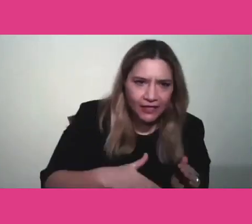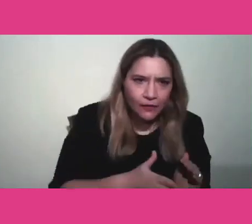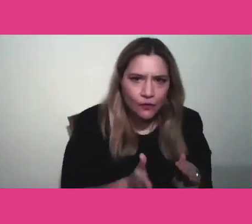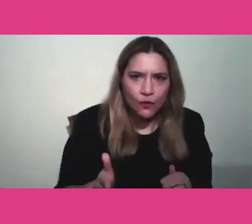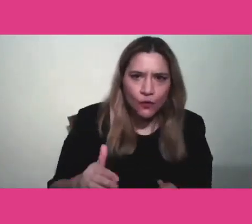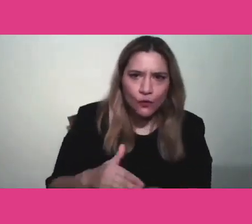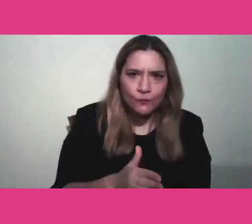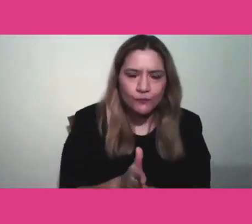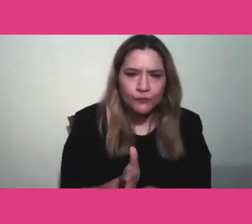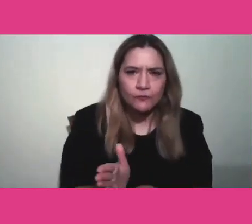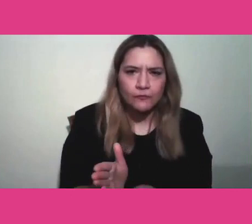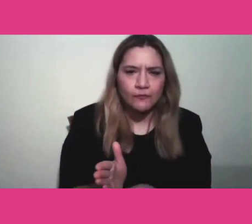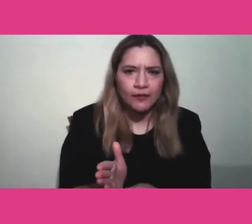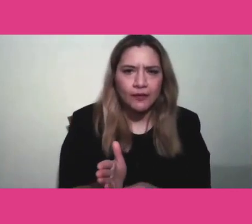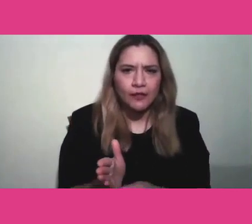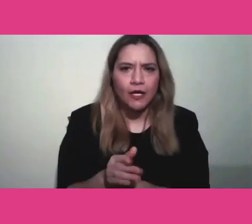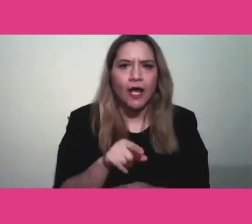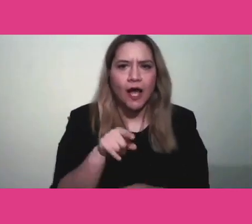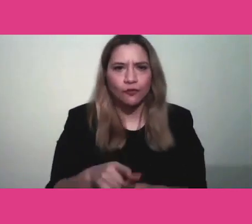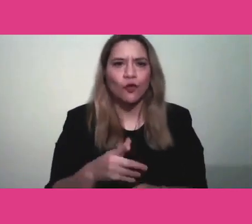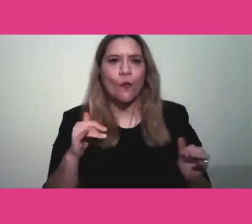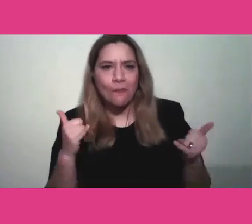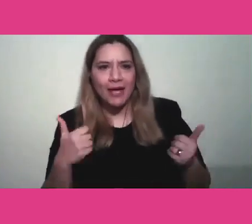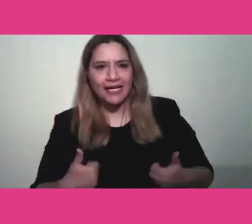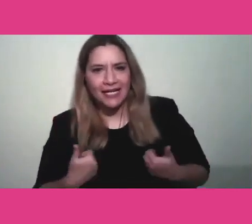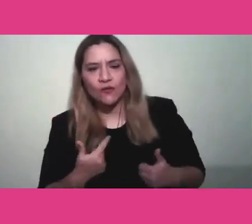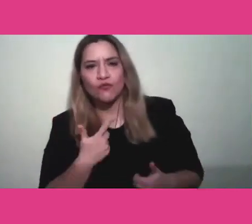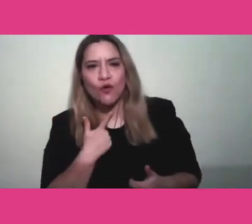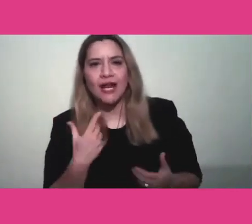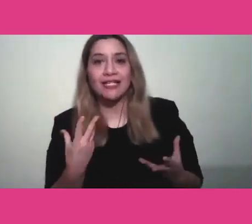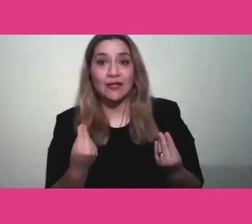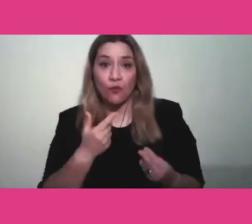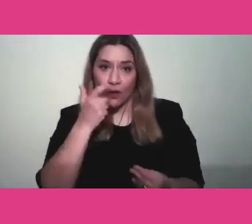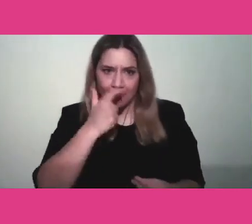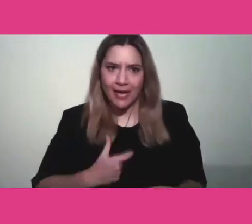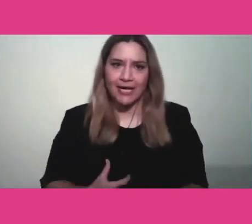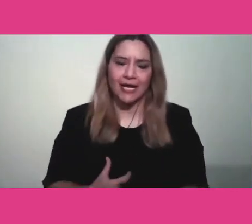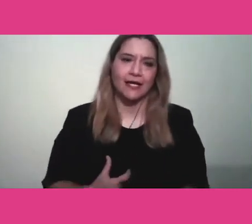παιχνίδι μου είχε αρέσει πάρα πολύ εμένα.